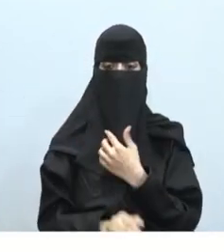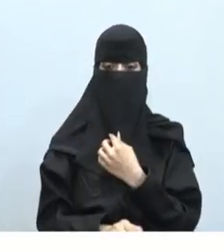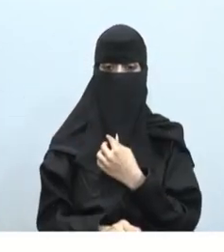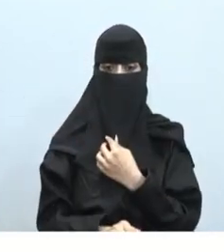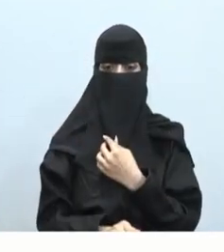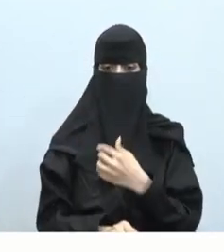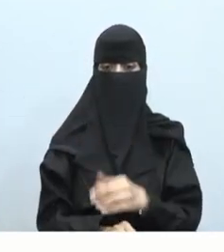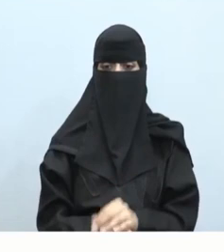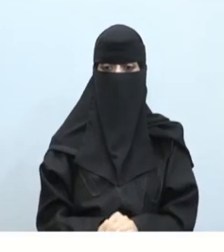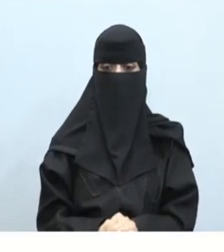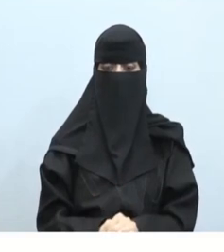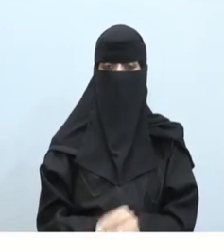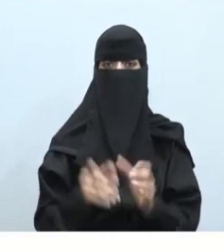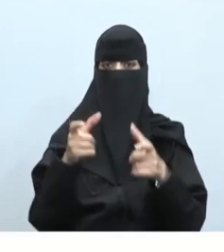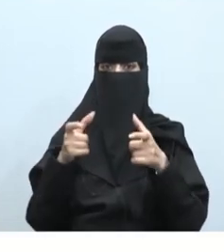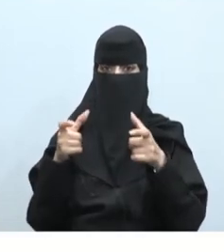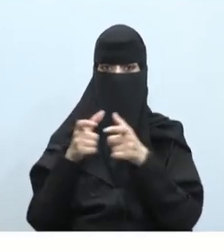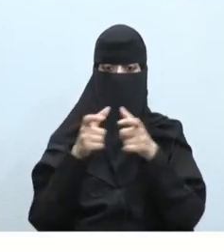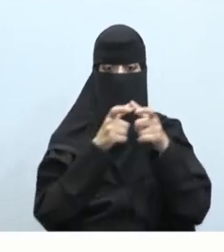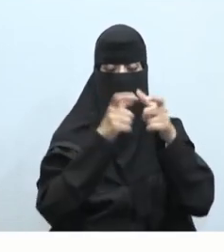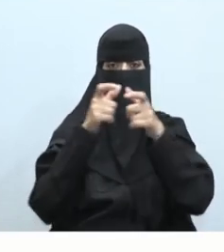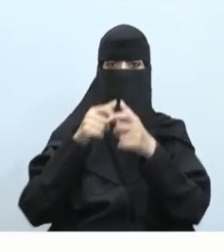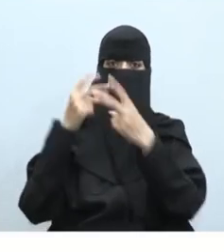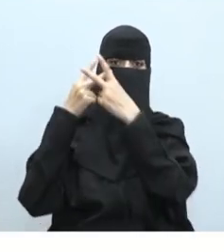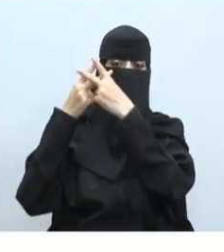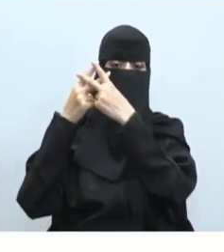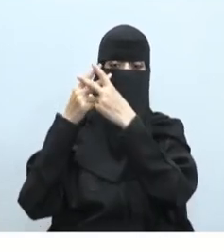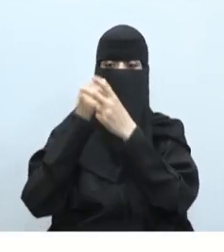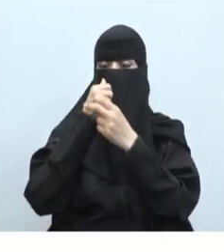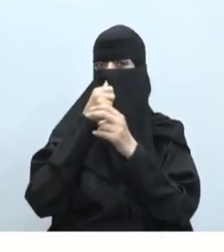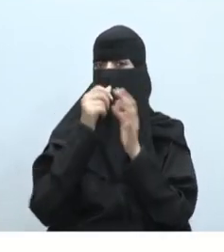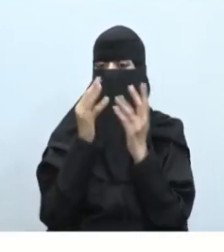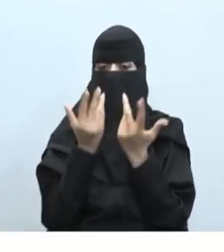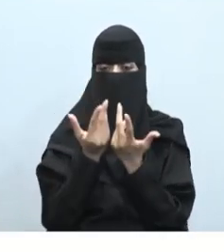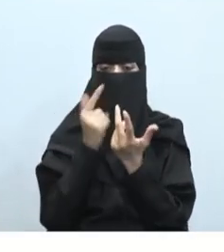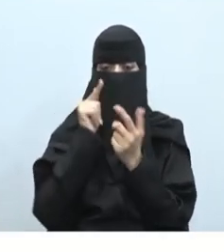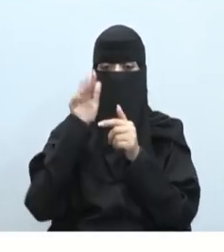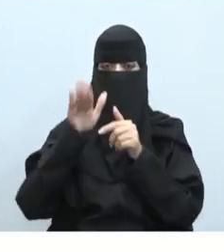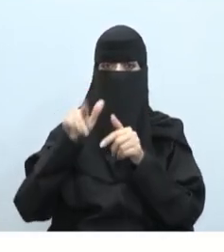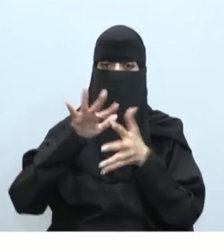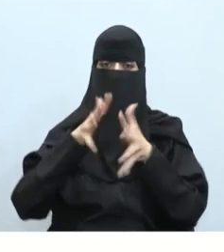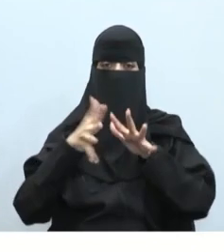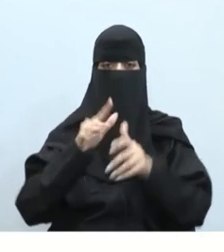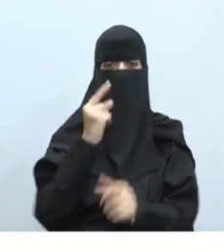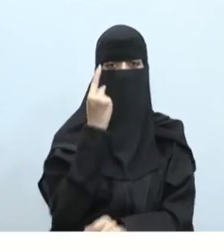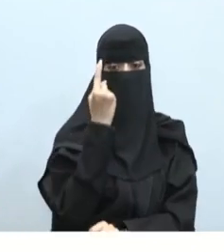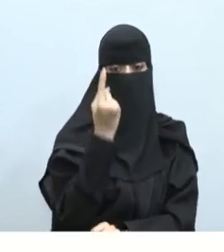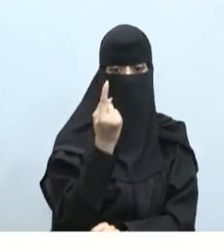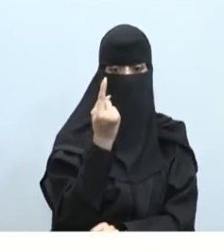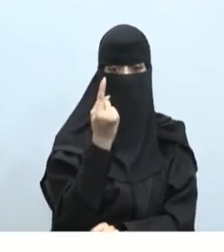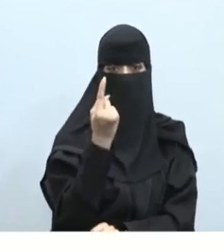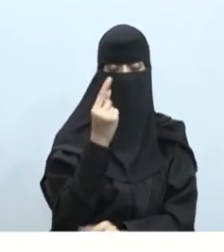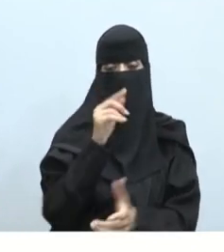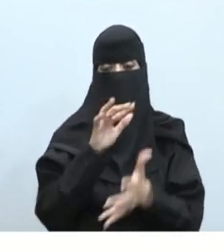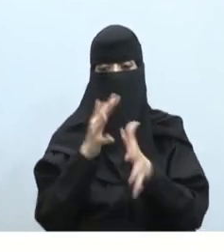ابناء وبنات الطلاب تعرفنا على التجمعات او تجمعات النجوم التي تسمى بماذا